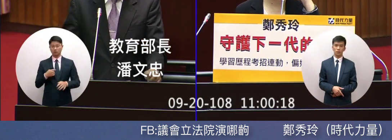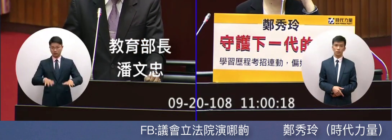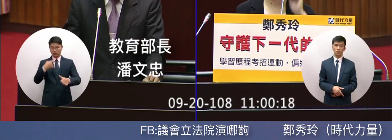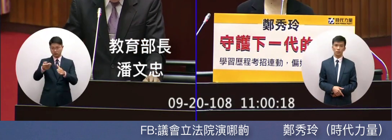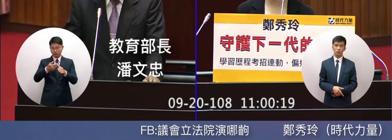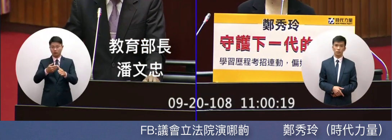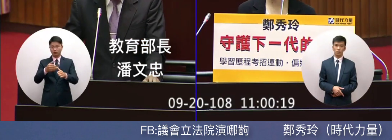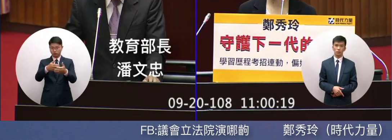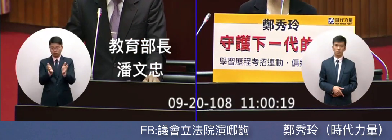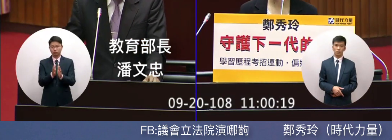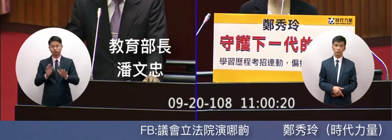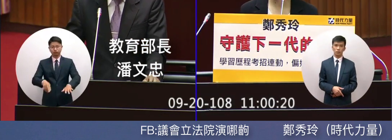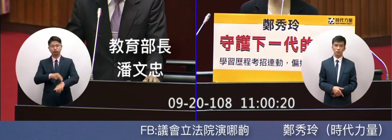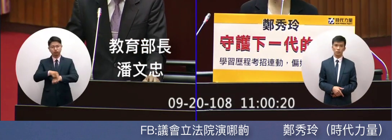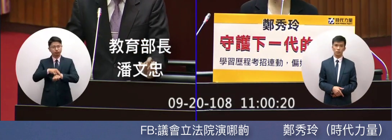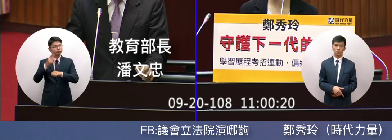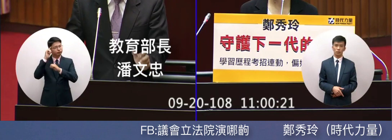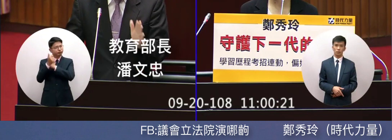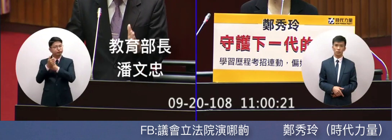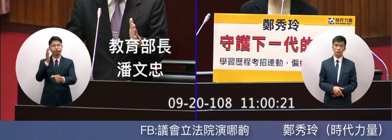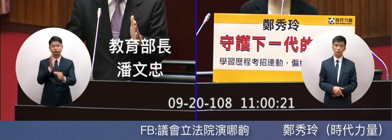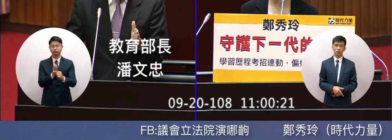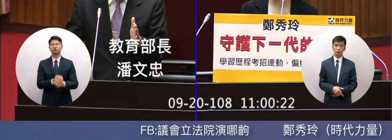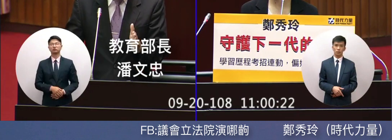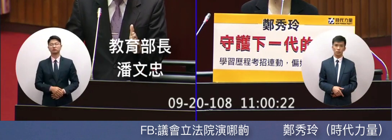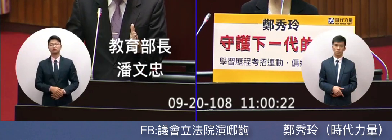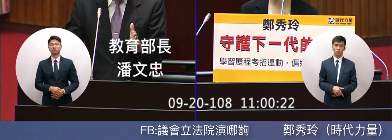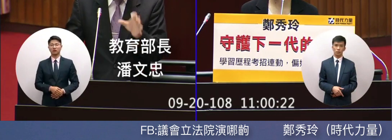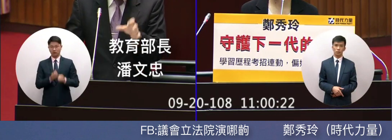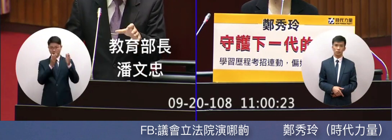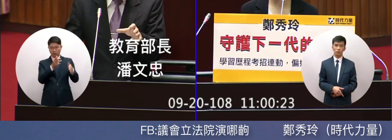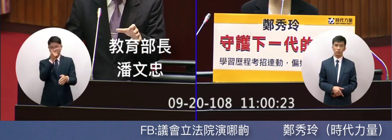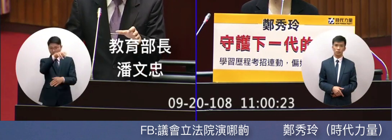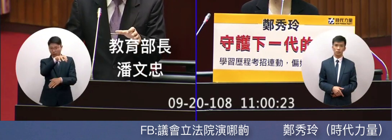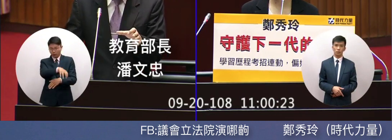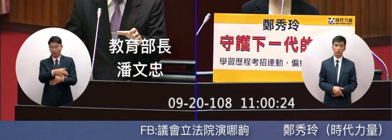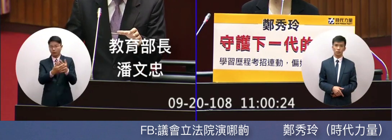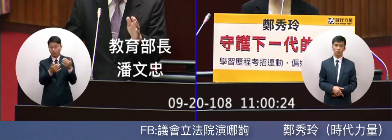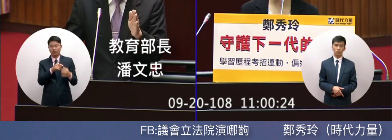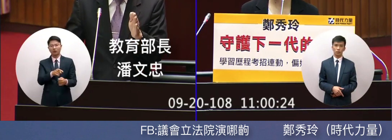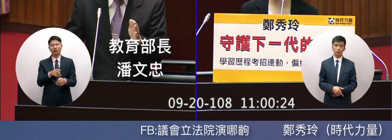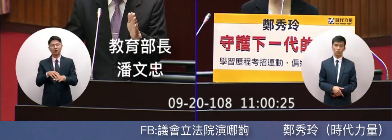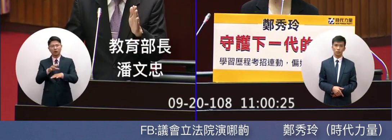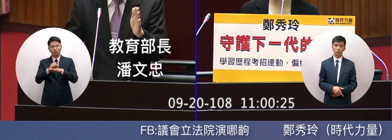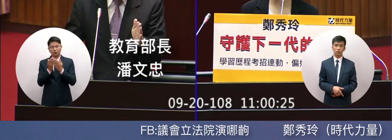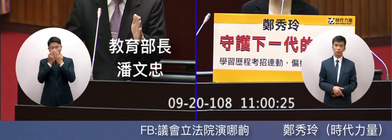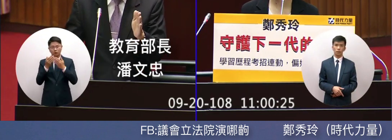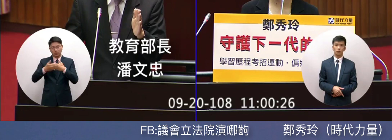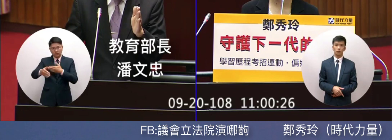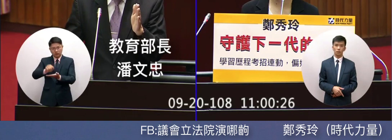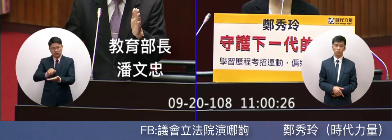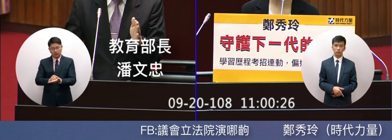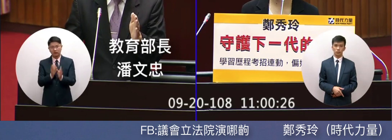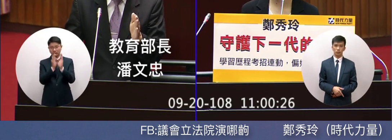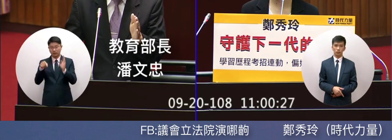规划，也是希望对偏乡的资源，我们也有特别的补助办法，针对学习历程档案，包含他们未来